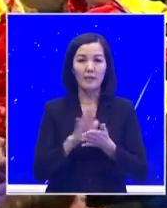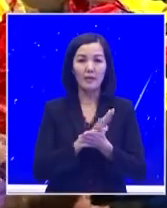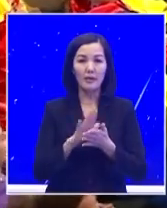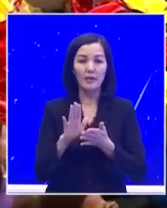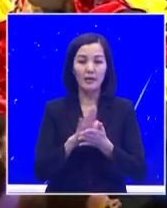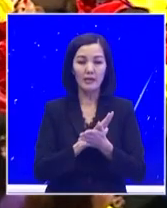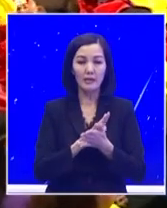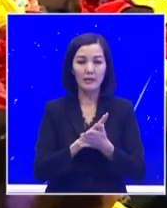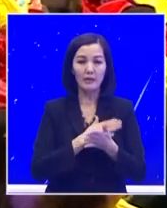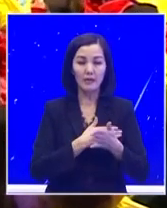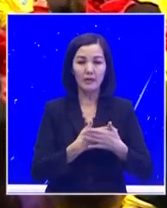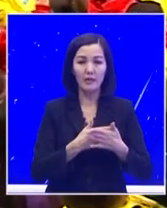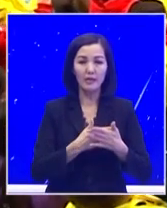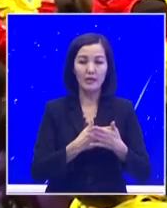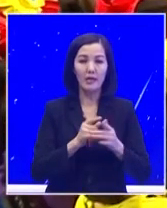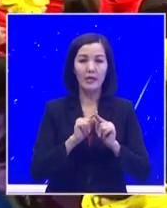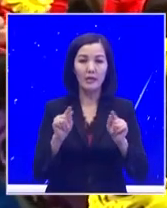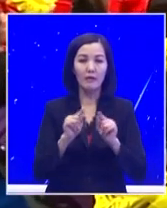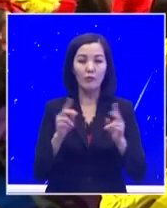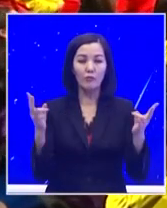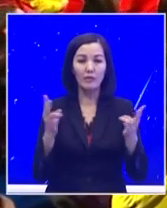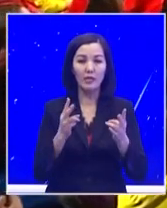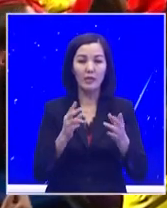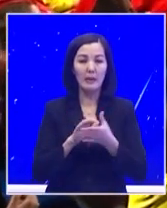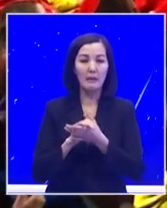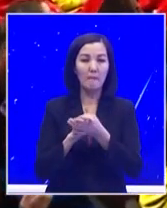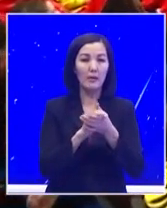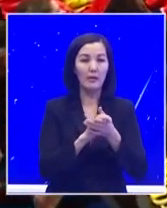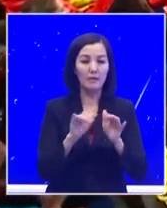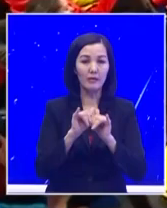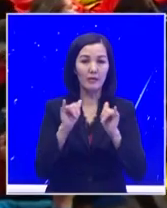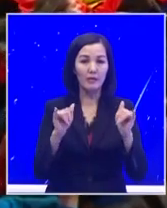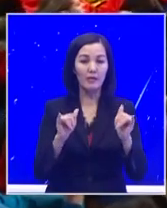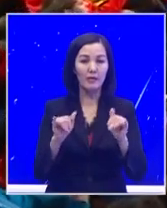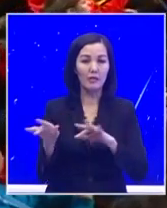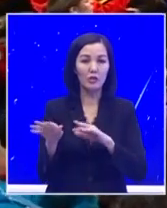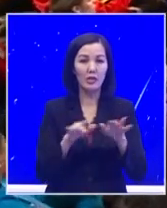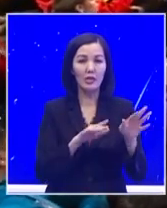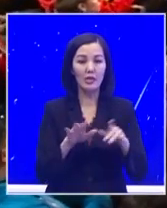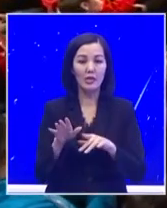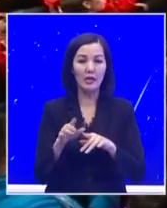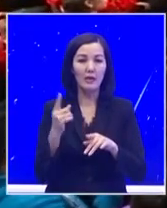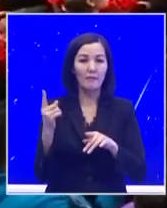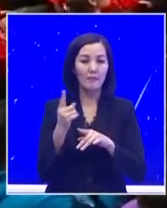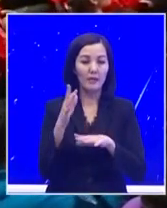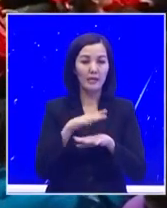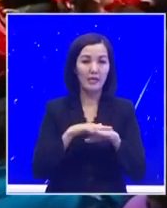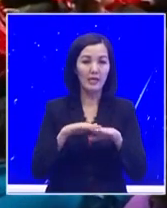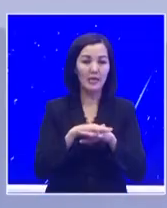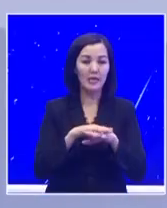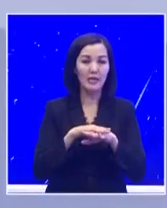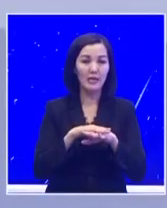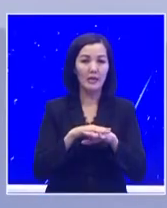кеңінен дәріптеуіміз керек. Береке бірлігімізді арттыратын шараларға бір ел, тұтас ұлт